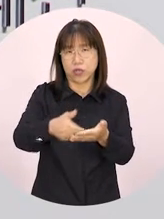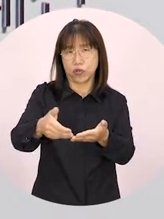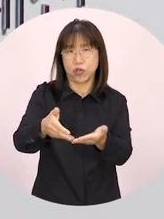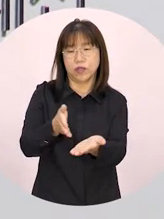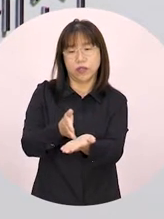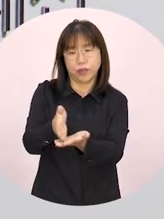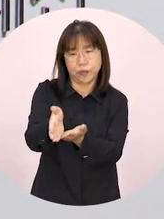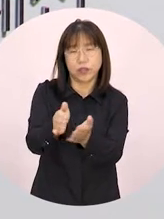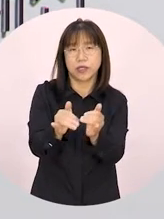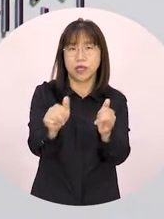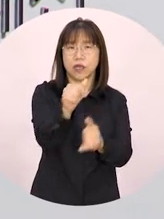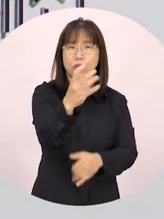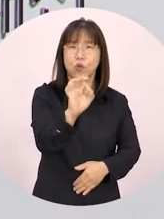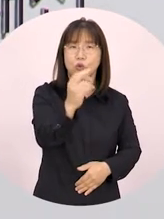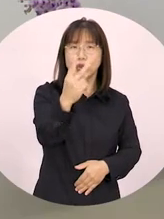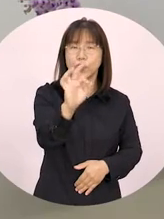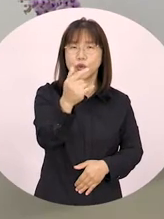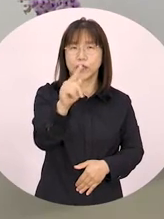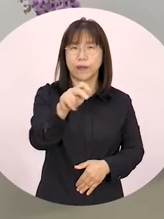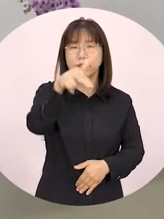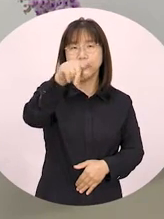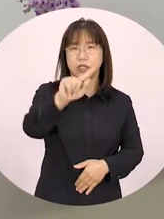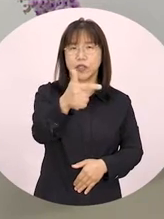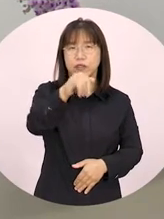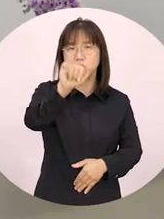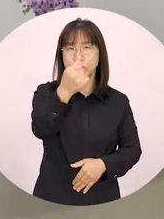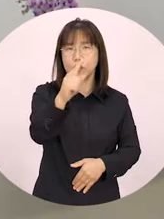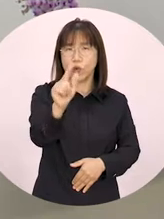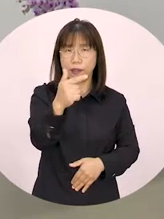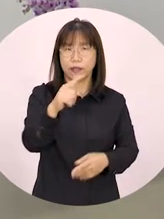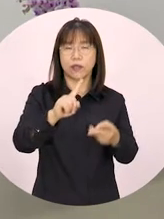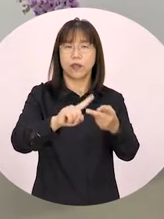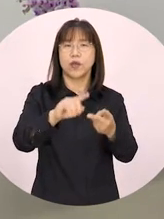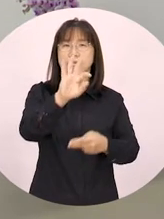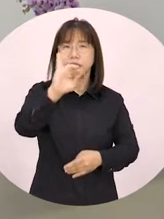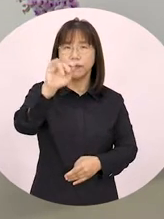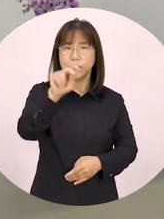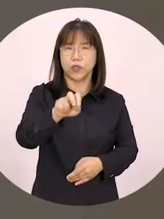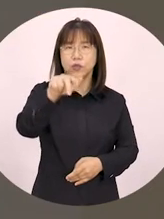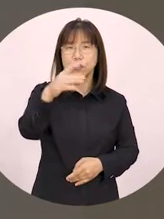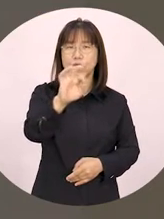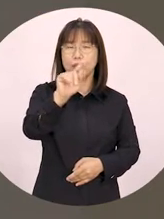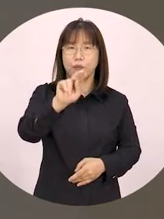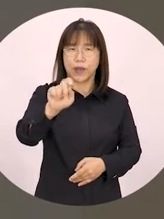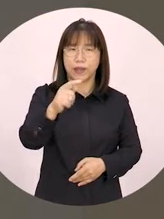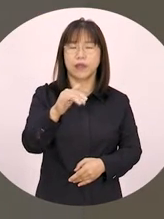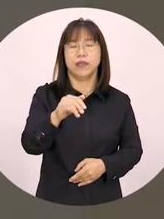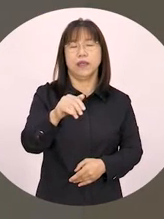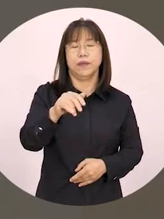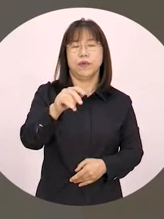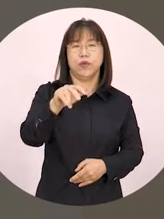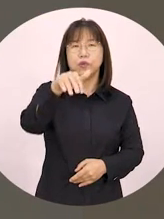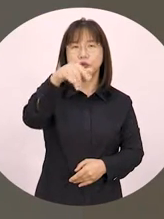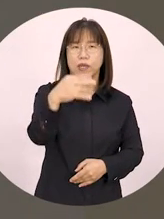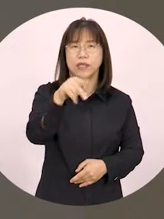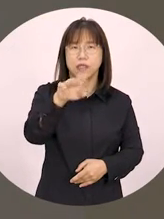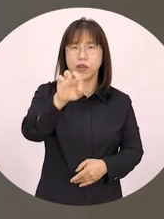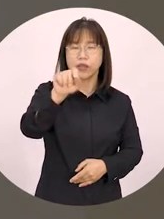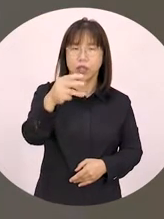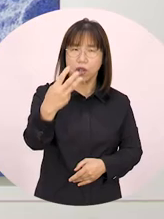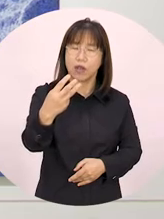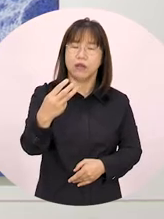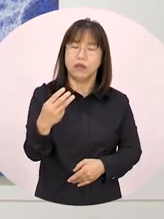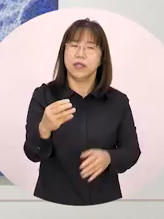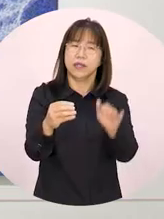중추적인 역할을 하고 있는 홍용남 전기환 임종만 이종현 최성열 등 5인의 현대 작가를